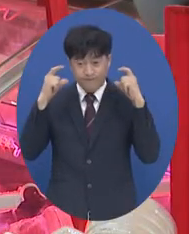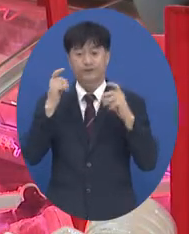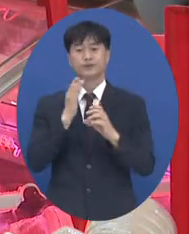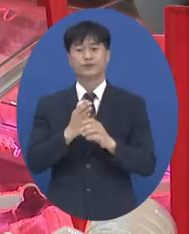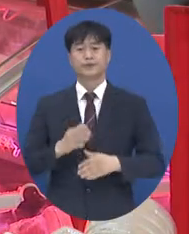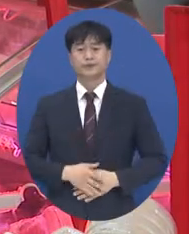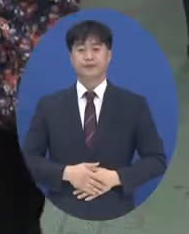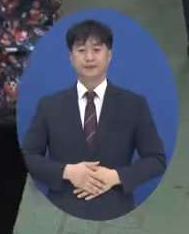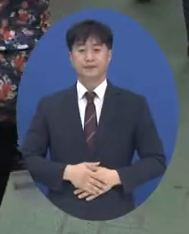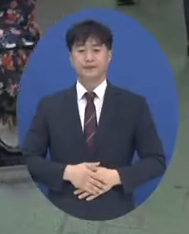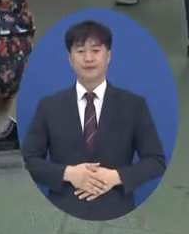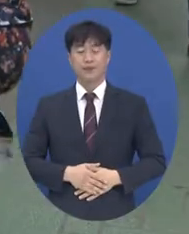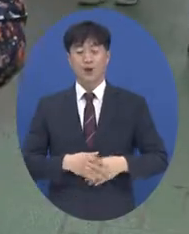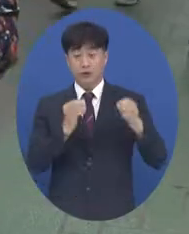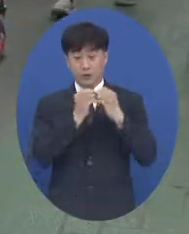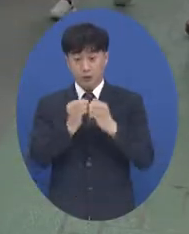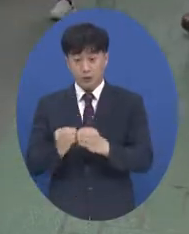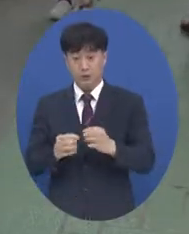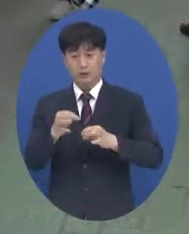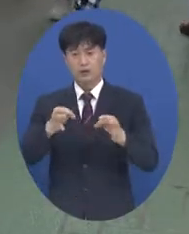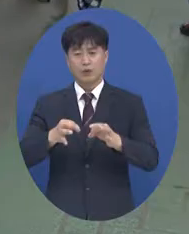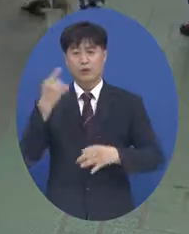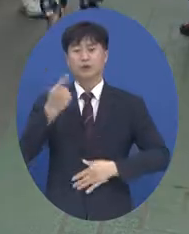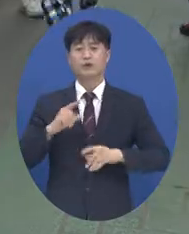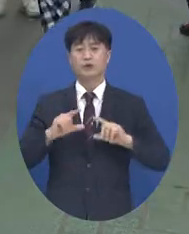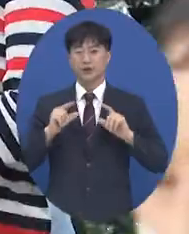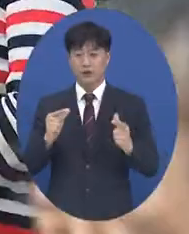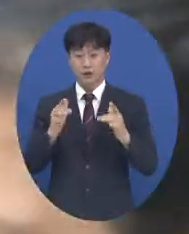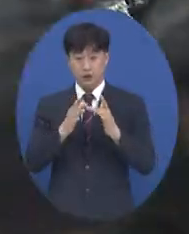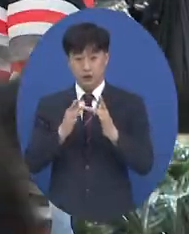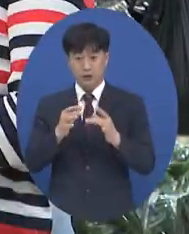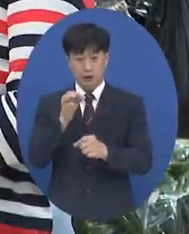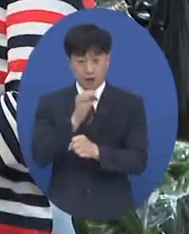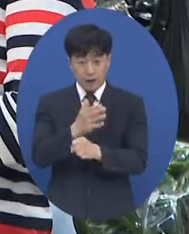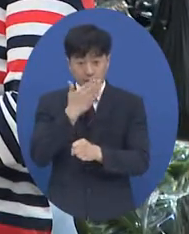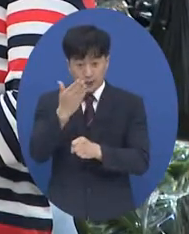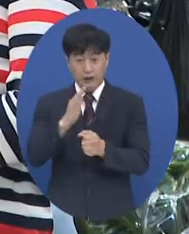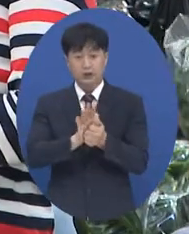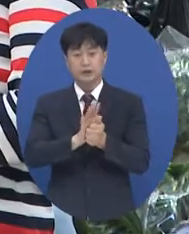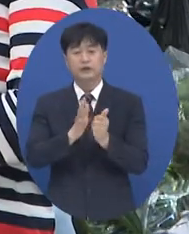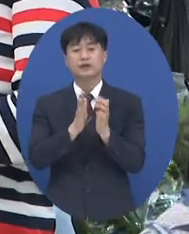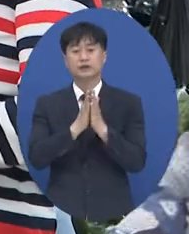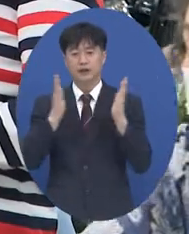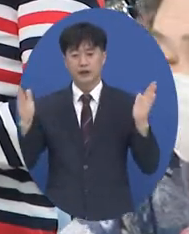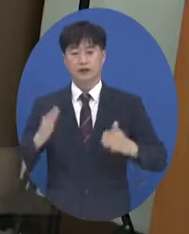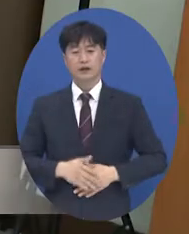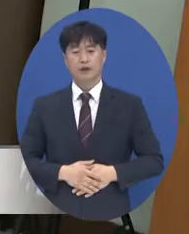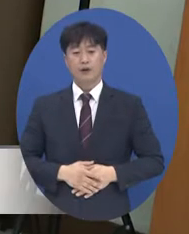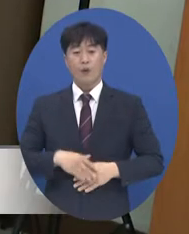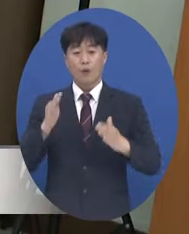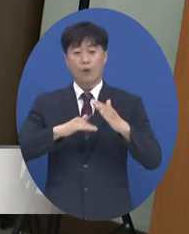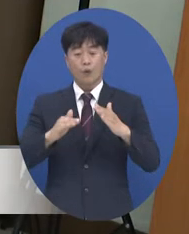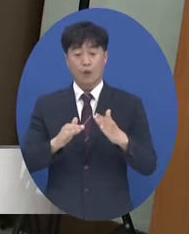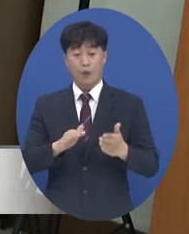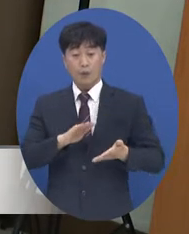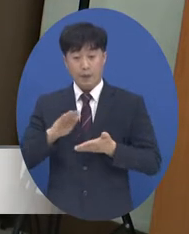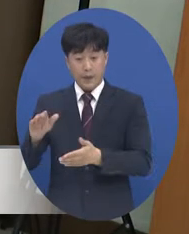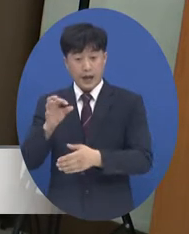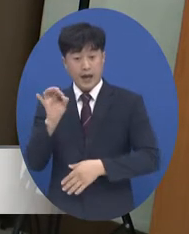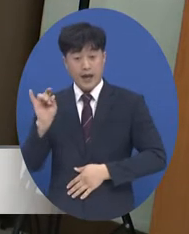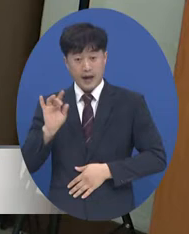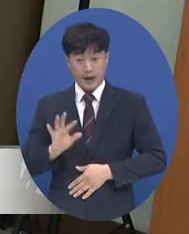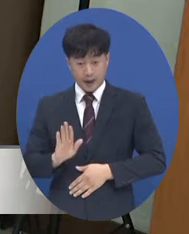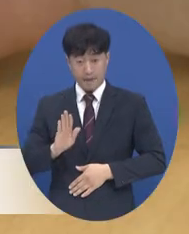어려울 정도입니다. 전통시장에 직접 오지 않고 온라인으로 장을 볼 수 있는 서비스도 시작됐습니다. 공공배달 앱인